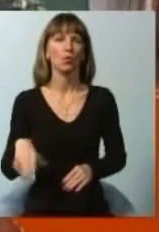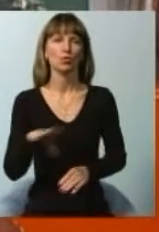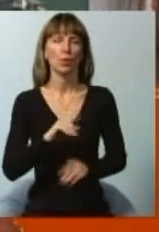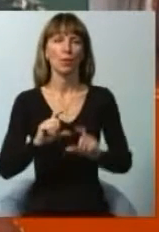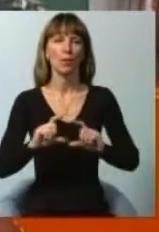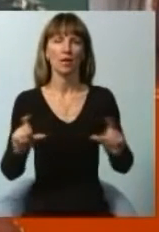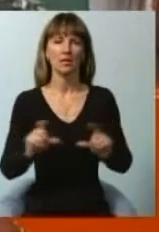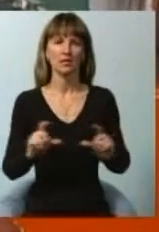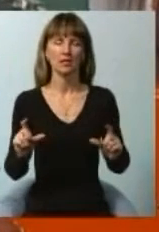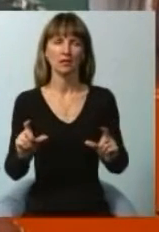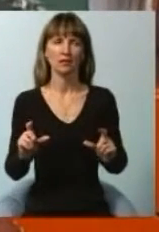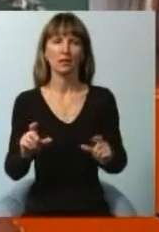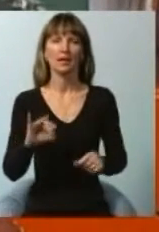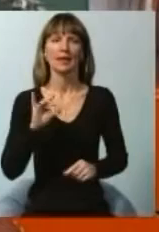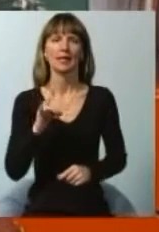і